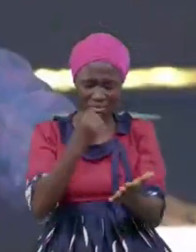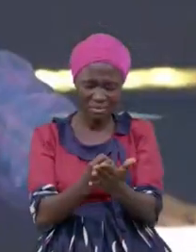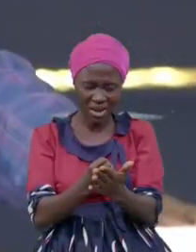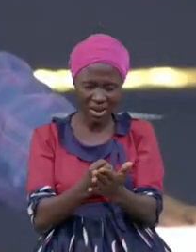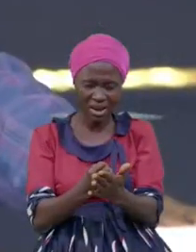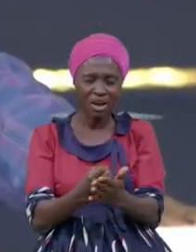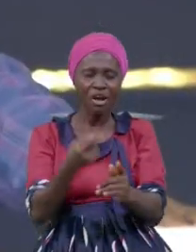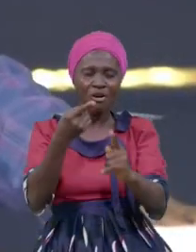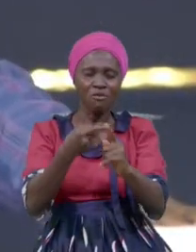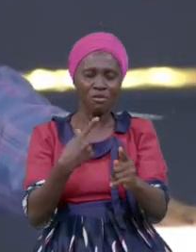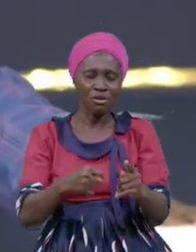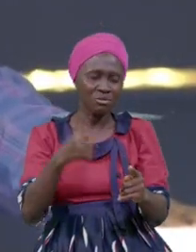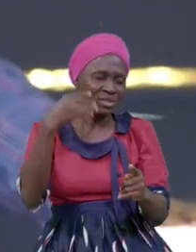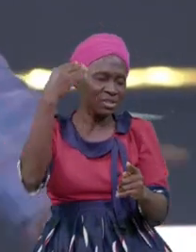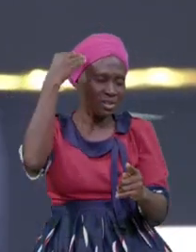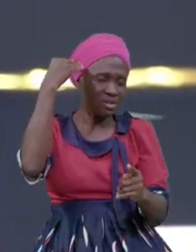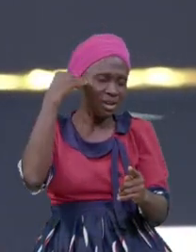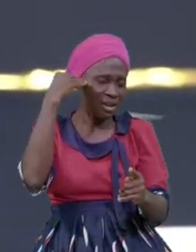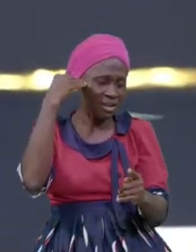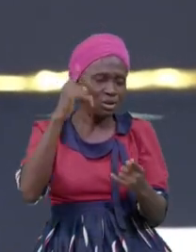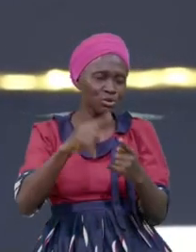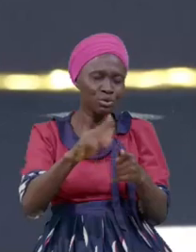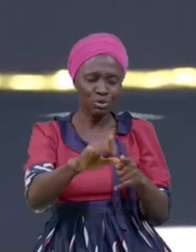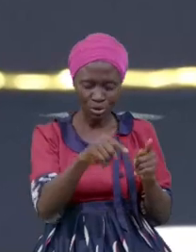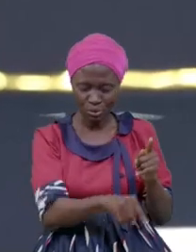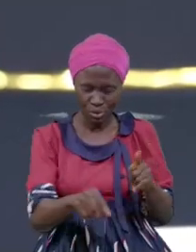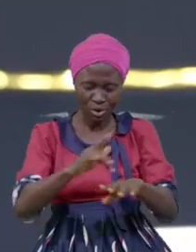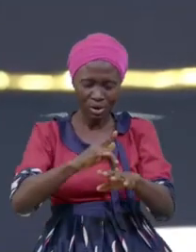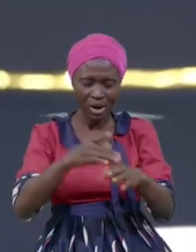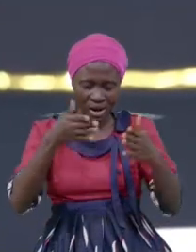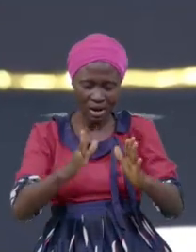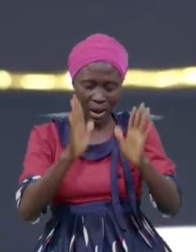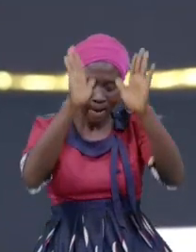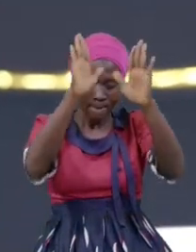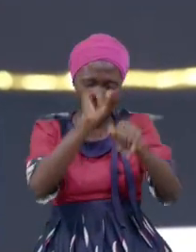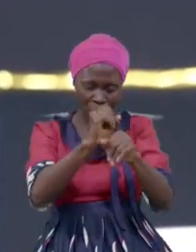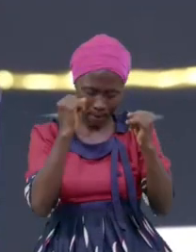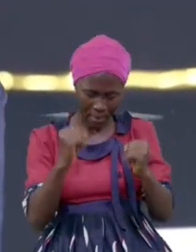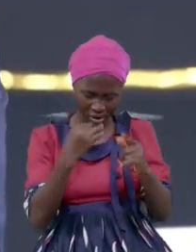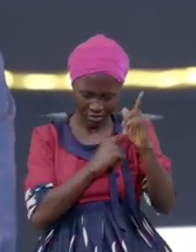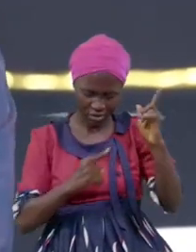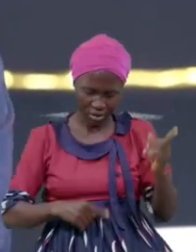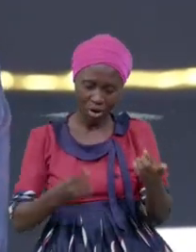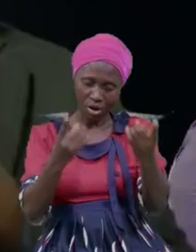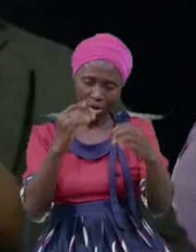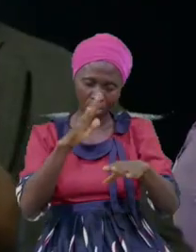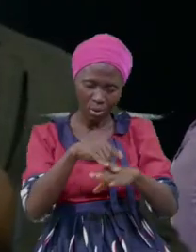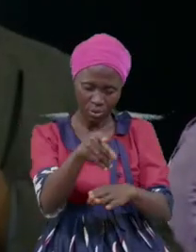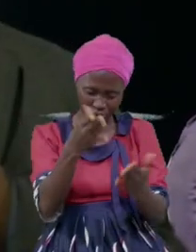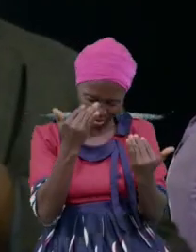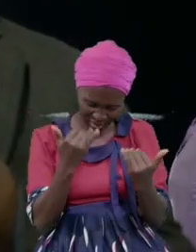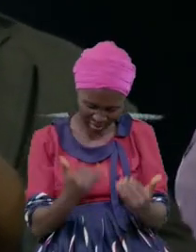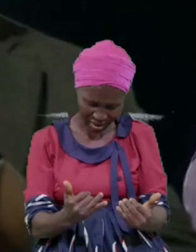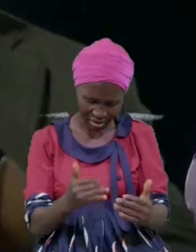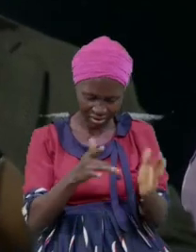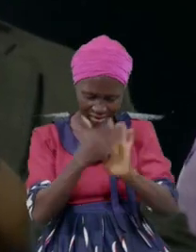de la tête jusqu'à la plante de tes pieds, que la puissance miraculeuse du Seigneur viens sur toi maintenant